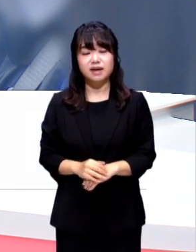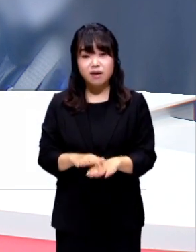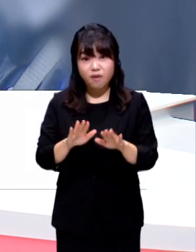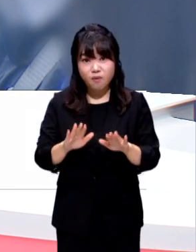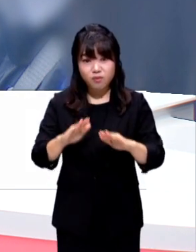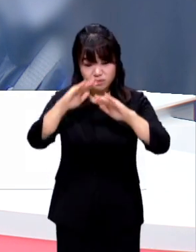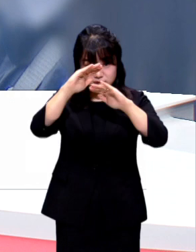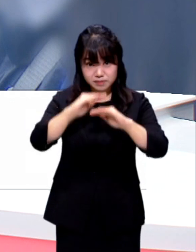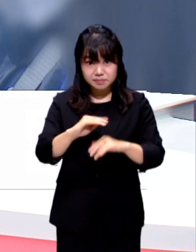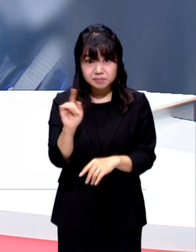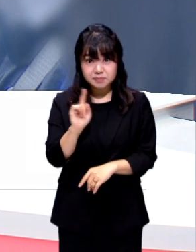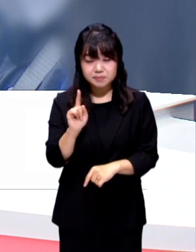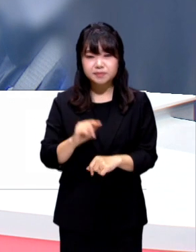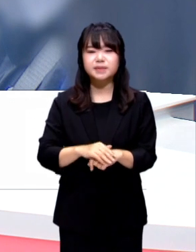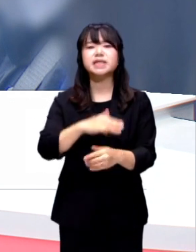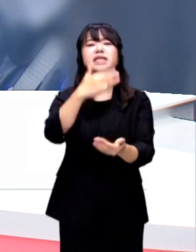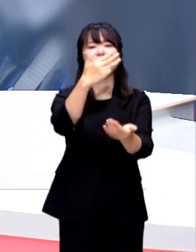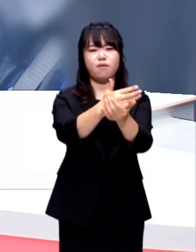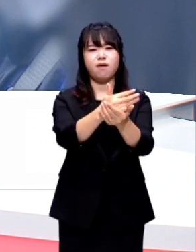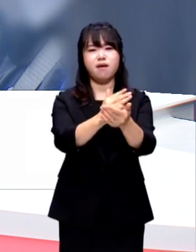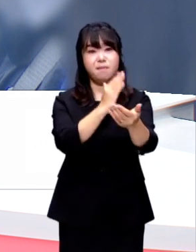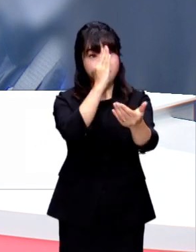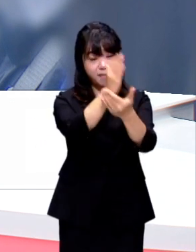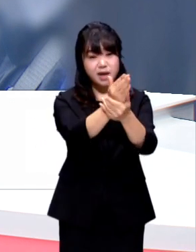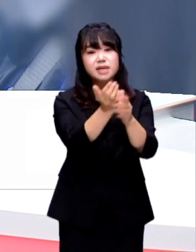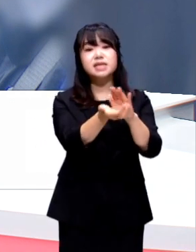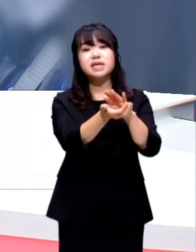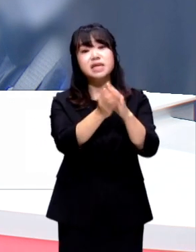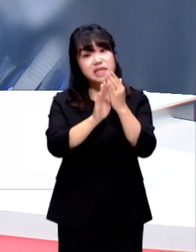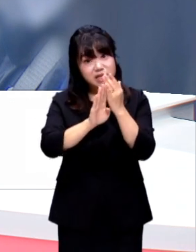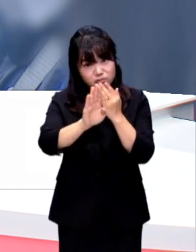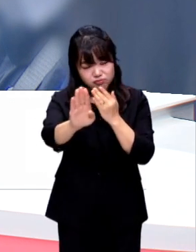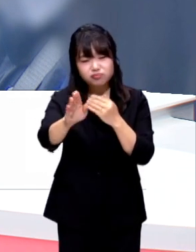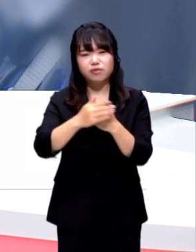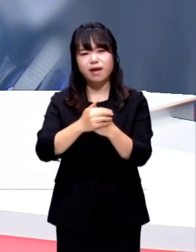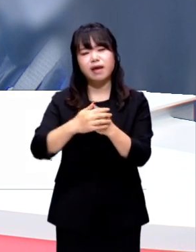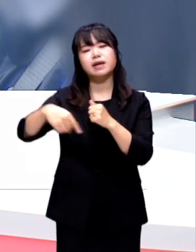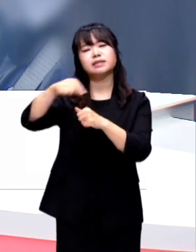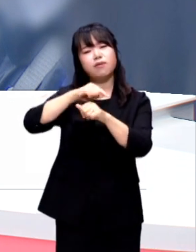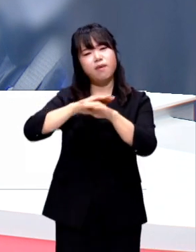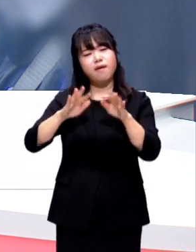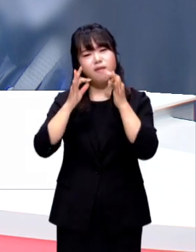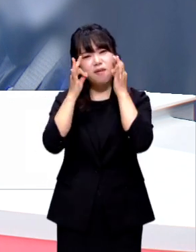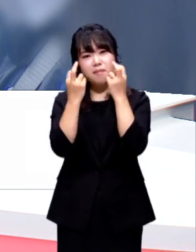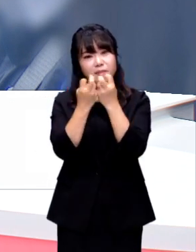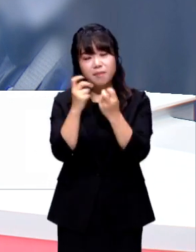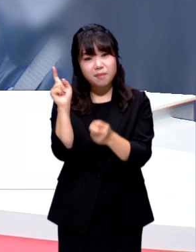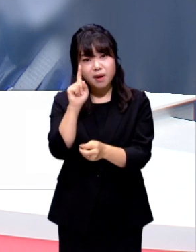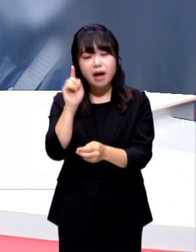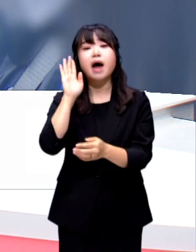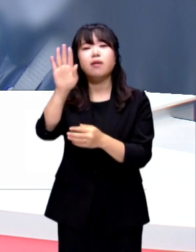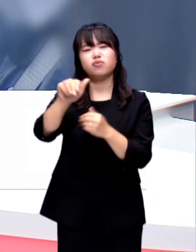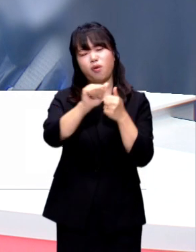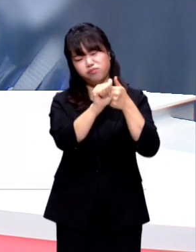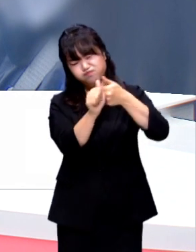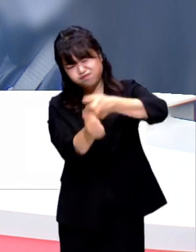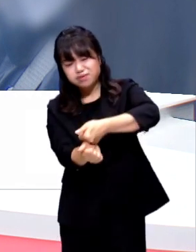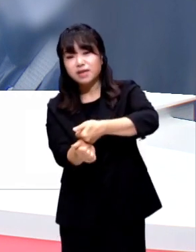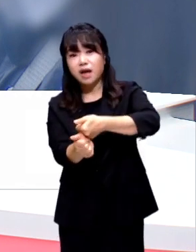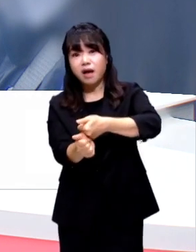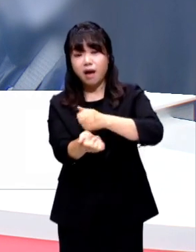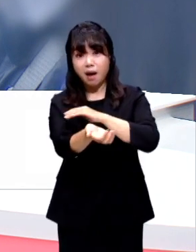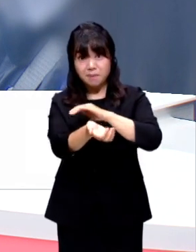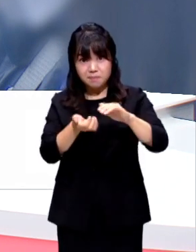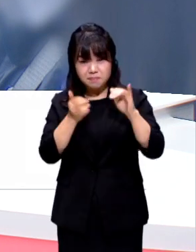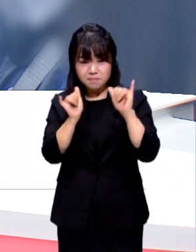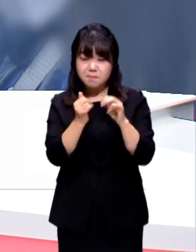저희 BTV 뉴스에서는 이태원 참사 이후 어떤 것들을 되짚어봐야 할지 그리고 압사 사고로부터 스스로를 보호할